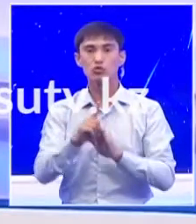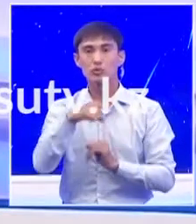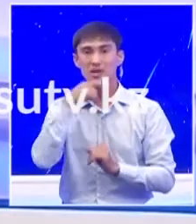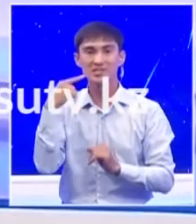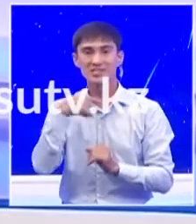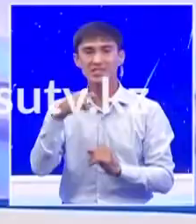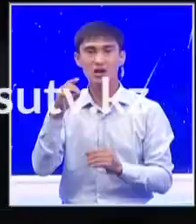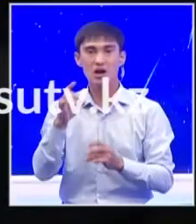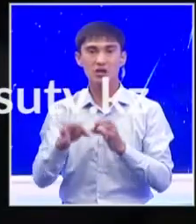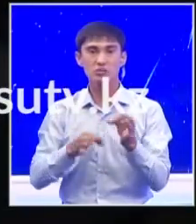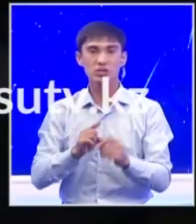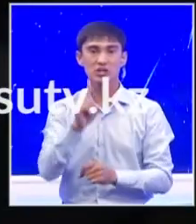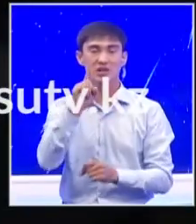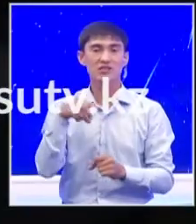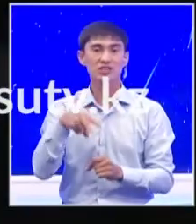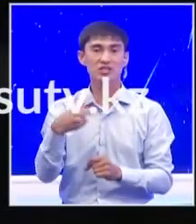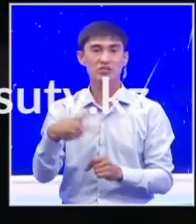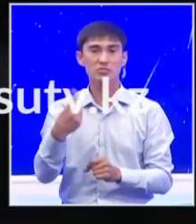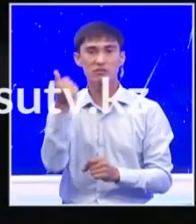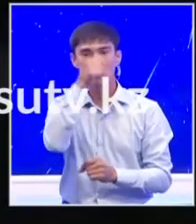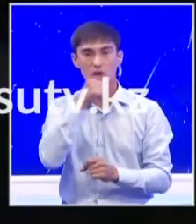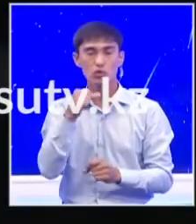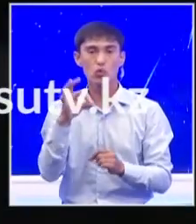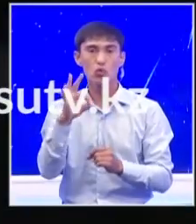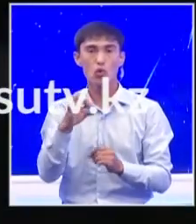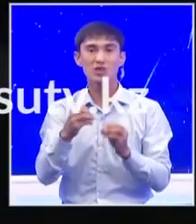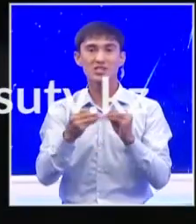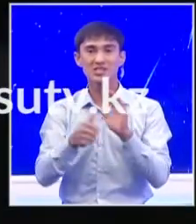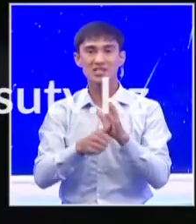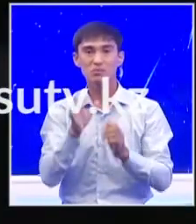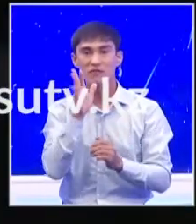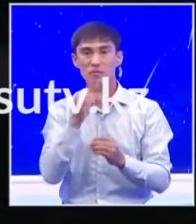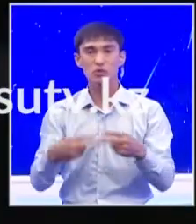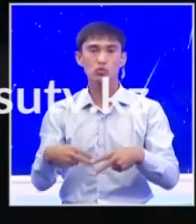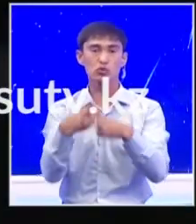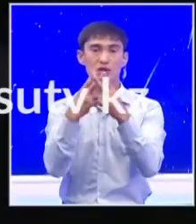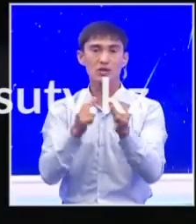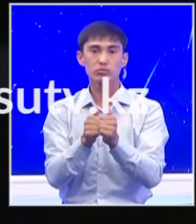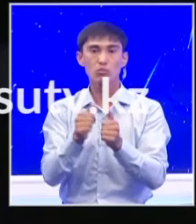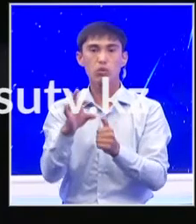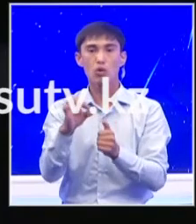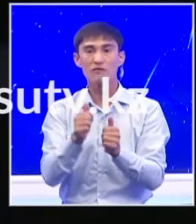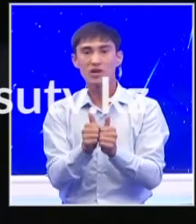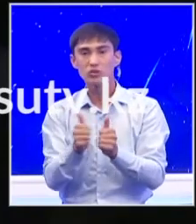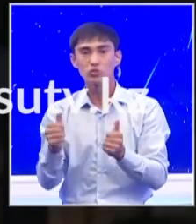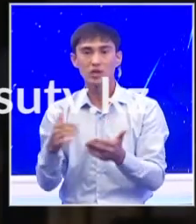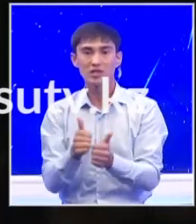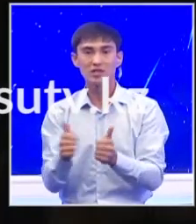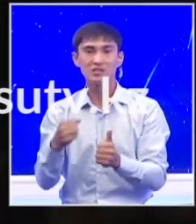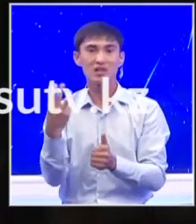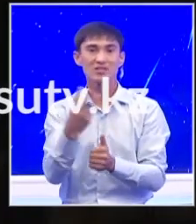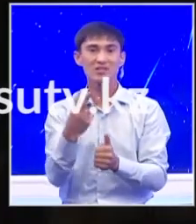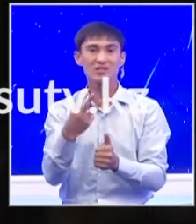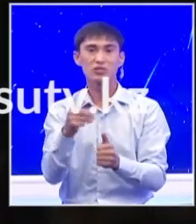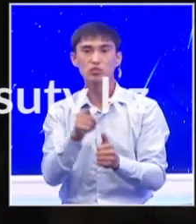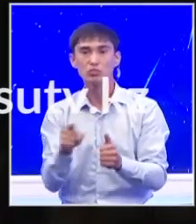российских космических ракет в 2021 году. 0:16 по времени Нур-Султана разгонный блок «Фрегат» успешно отделился